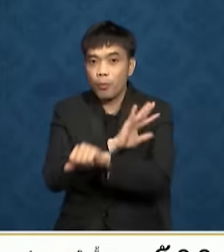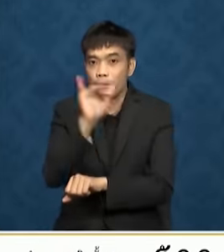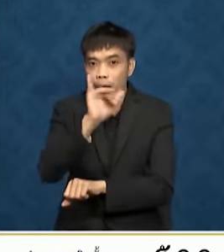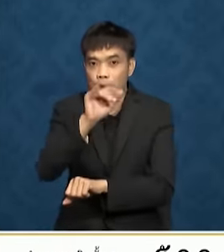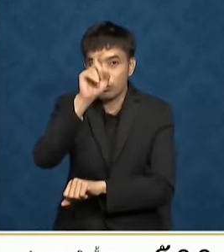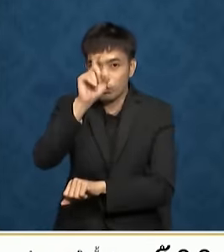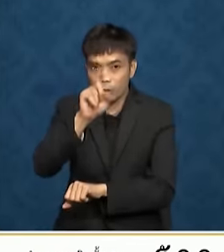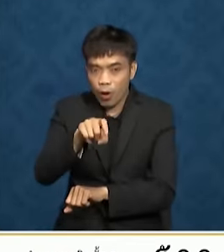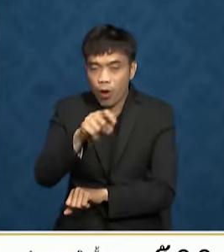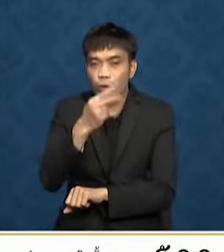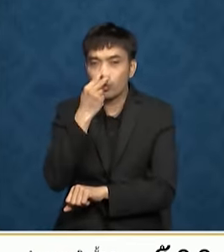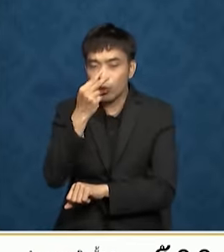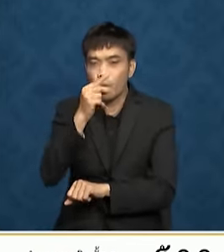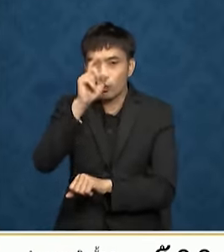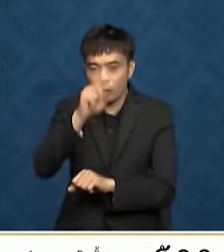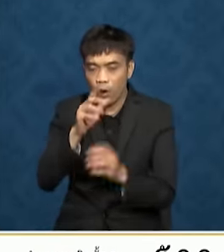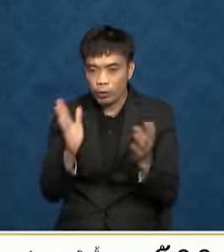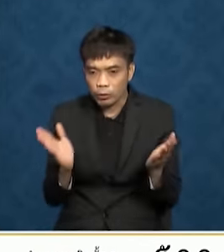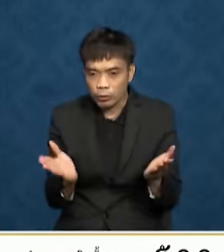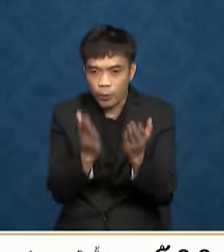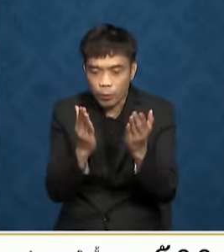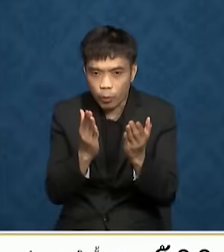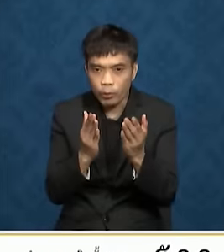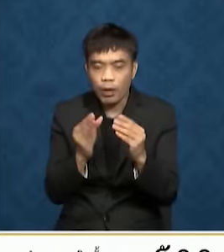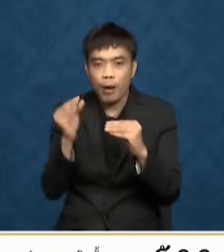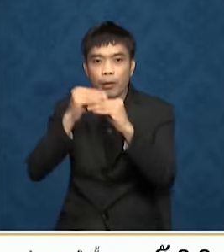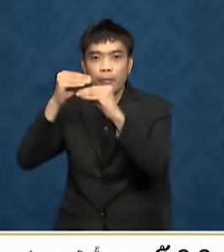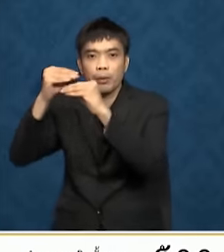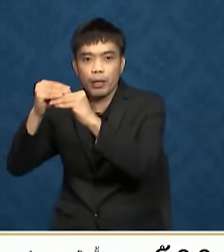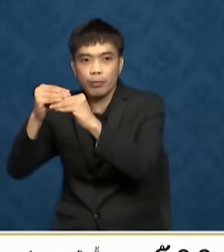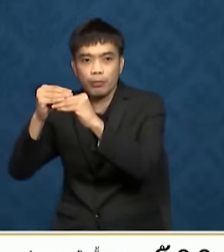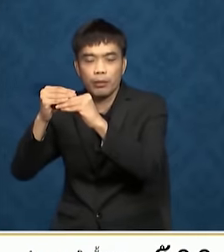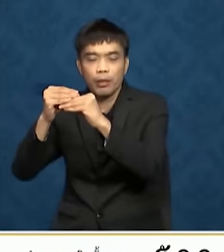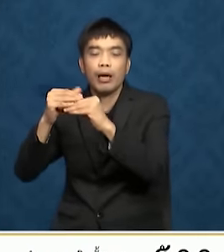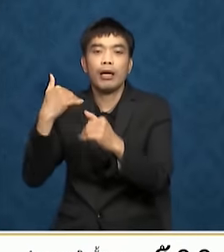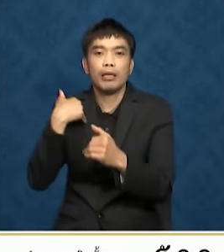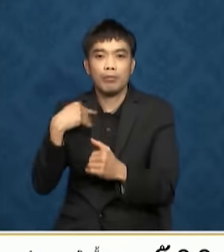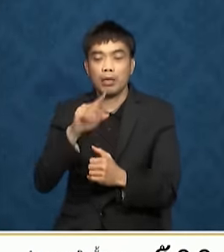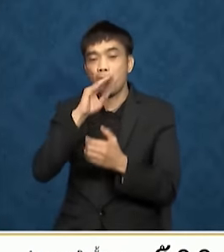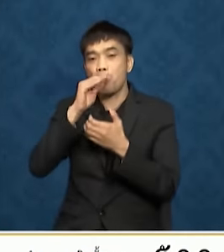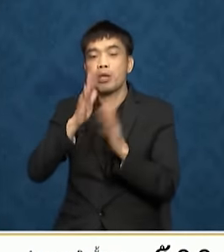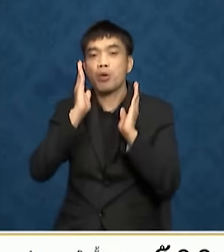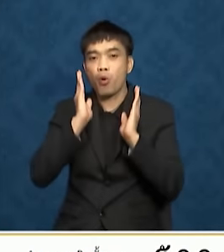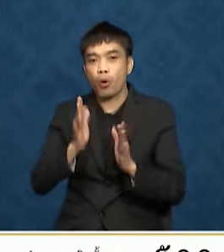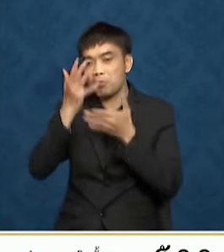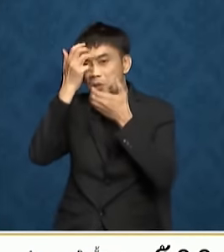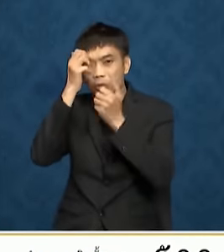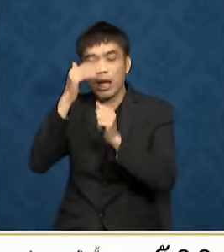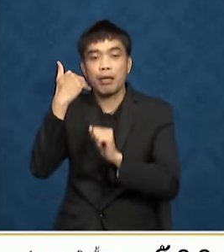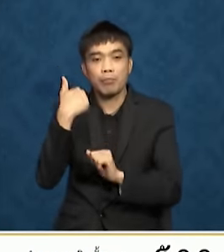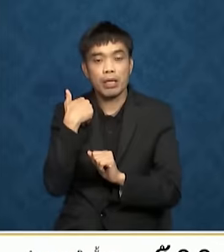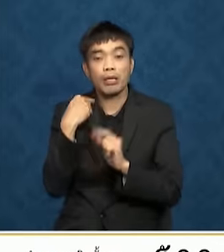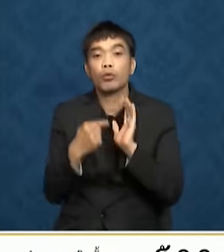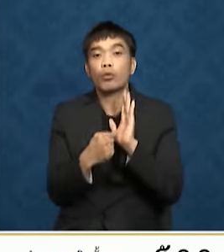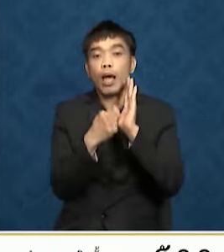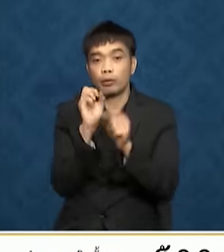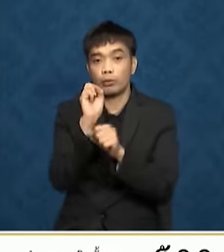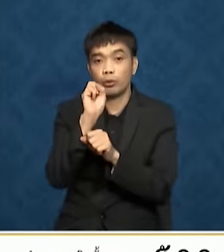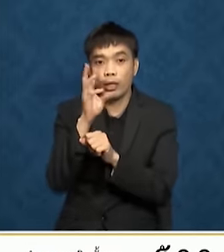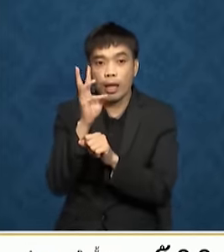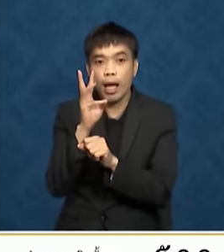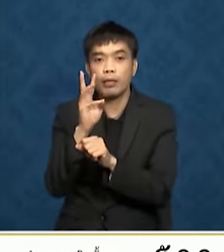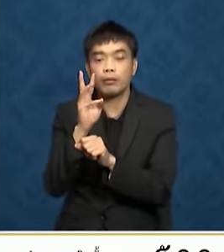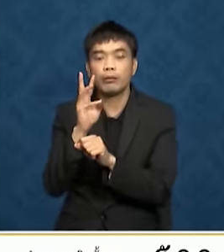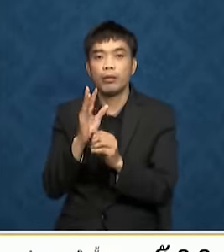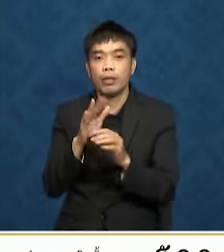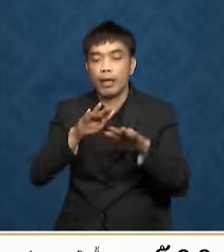ต้องอนแต่ในขณะเดียวกันก็มีคนที่ถูก ignoreมากมายมหาศาลครับในเรื่องของสวัสดิการงบของ